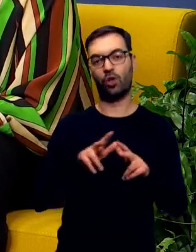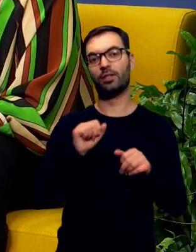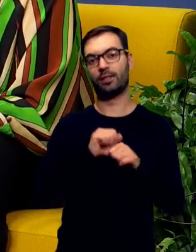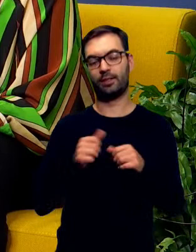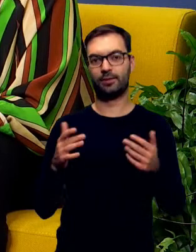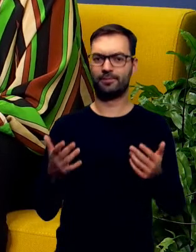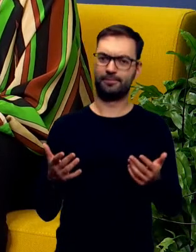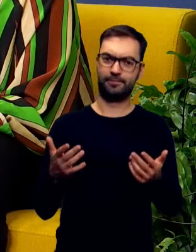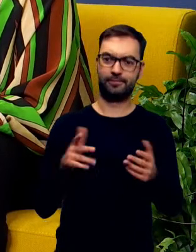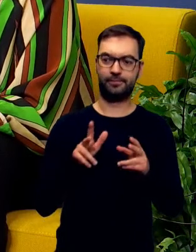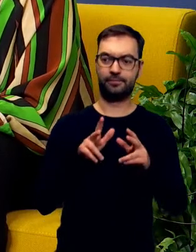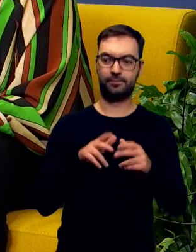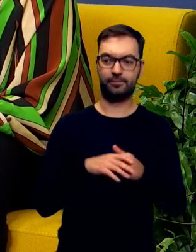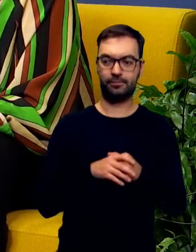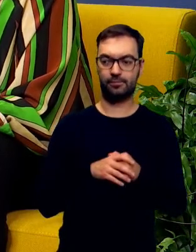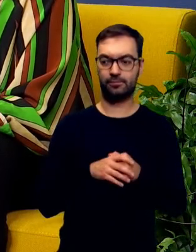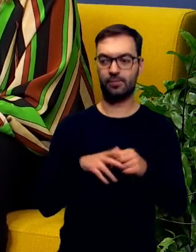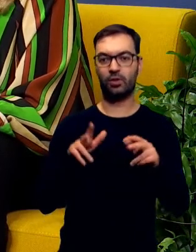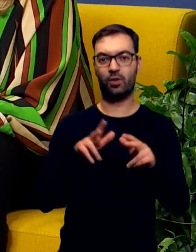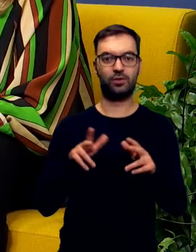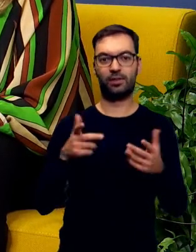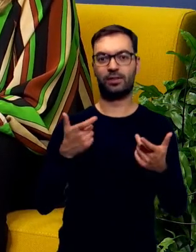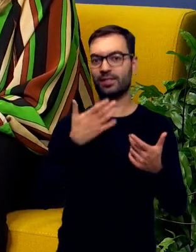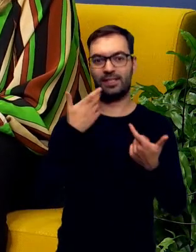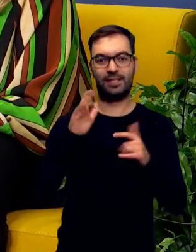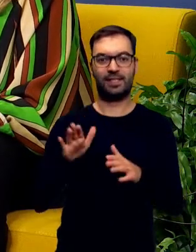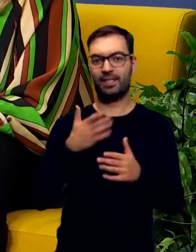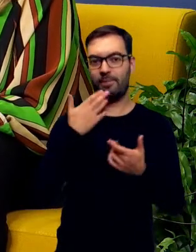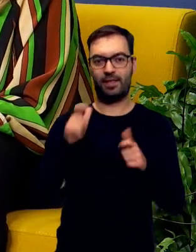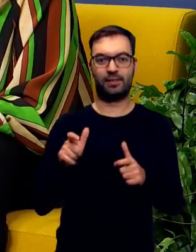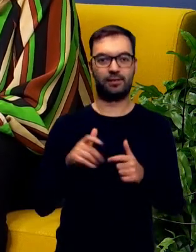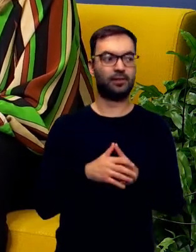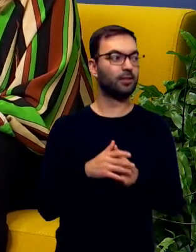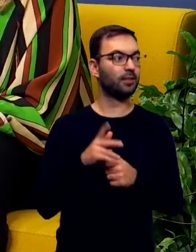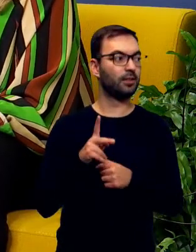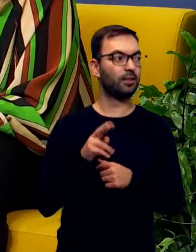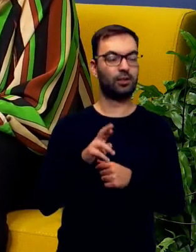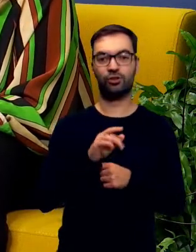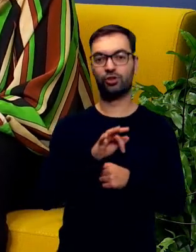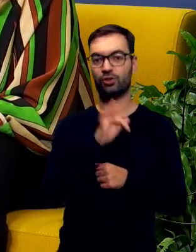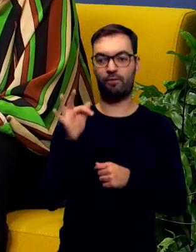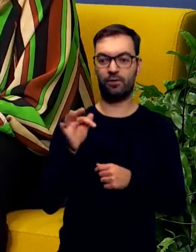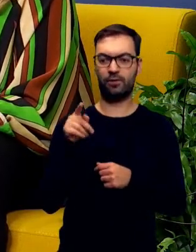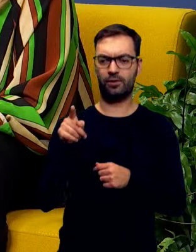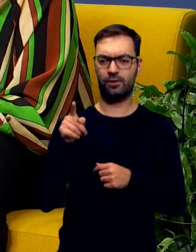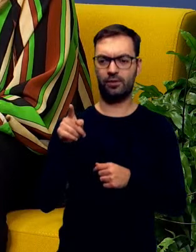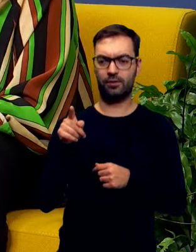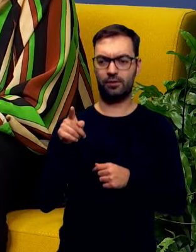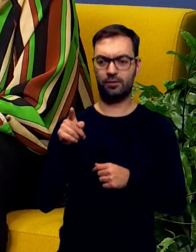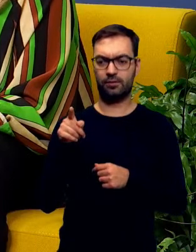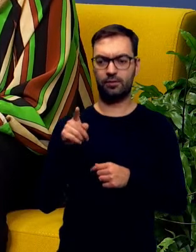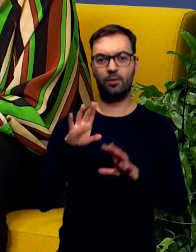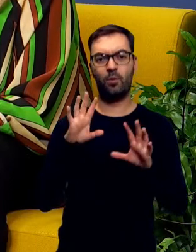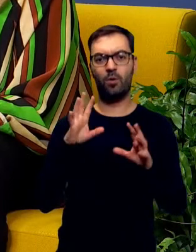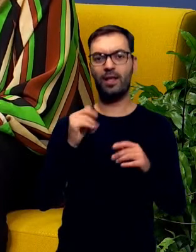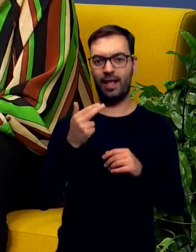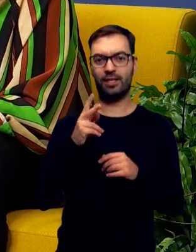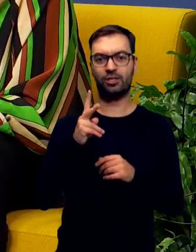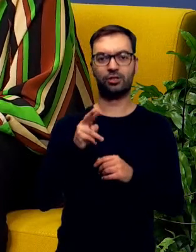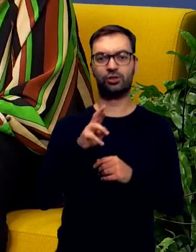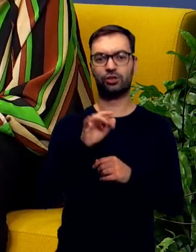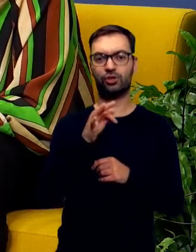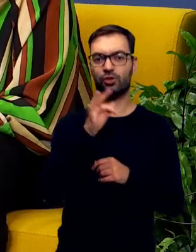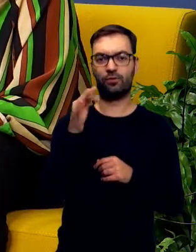rodzina, która zostaje z niczym. Zresztą Jan Krzysztof bardzo ładnie